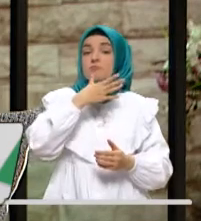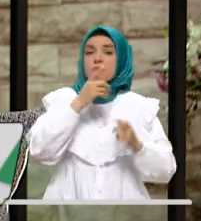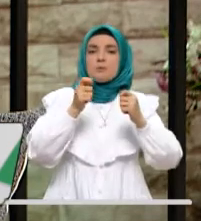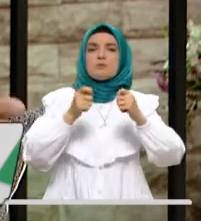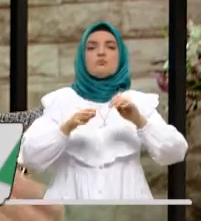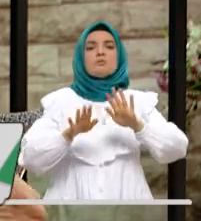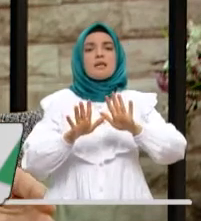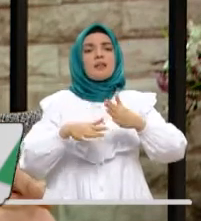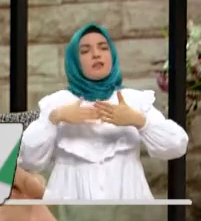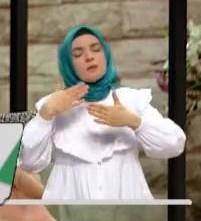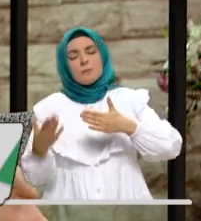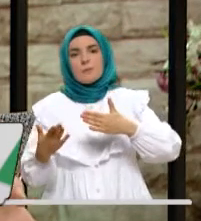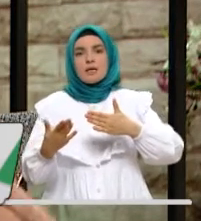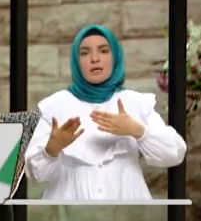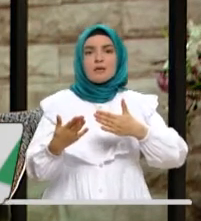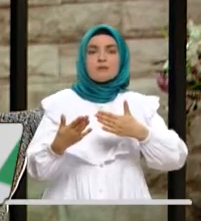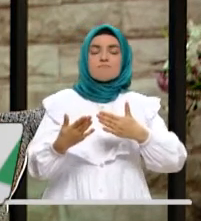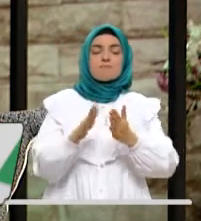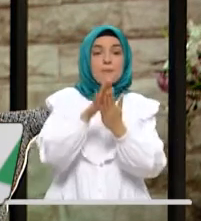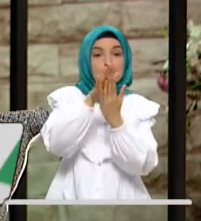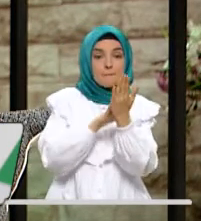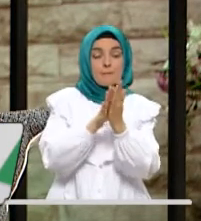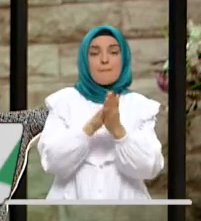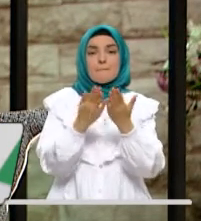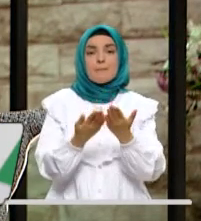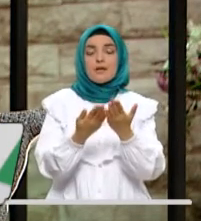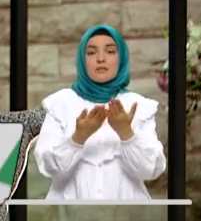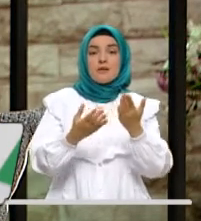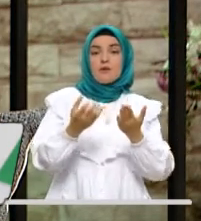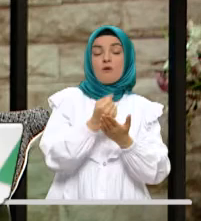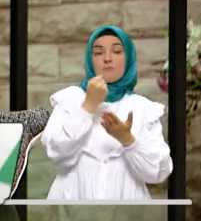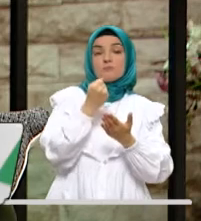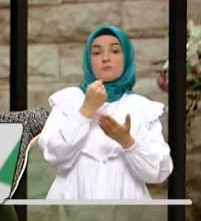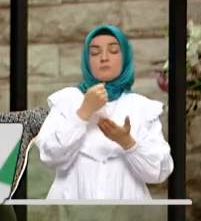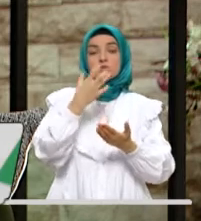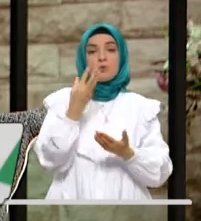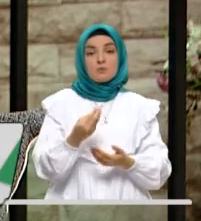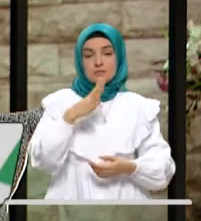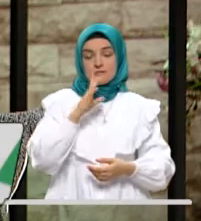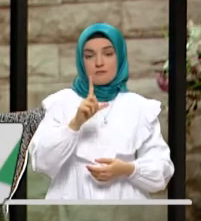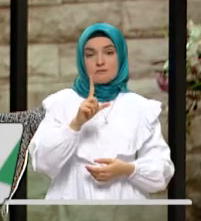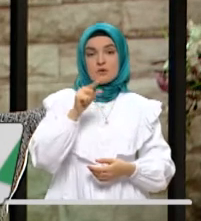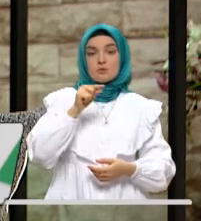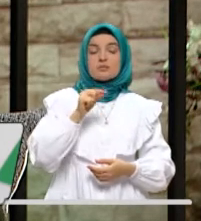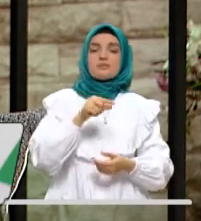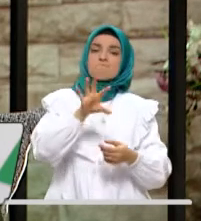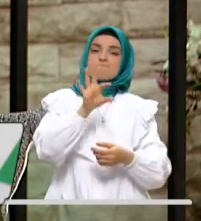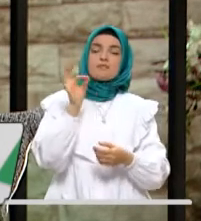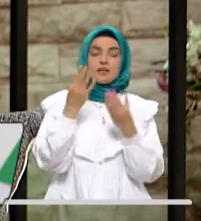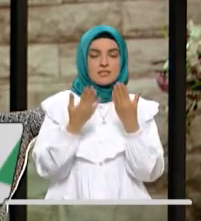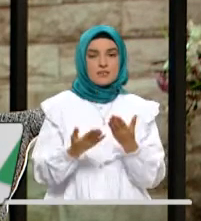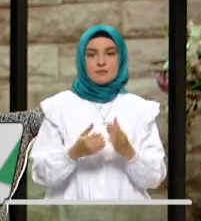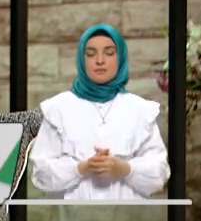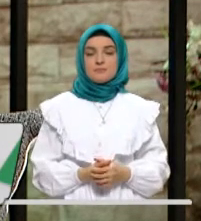değilsiniz. O zaman belli sertifikalara sahip, belli standartlardaki ürünleri araştırarak tercih edebilirsiniz. Ancak bu şekilde